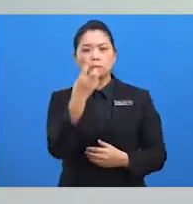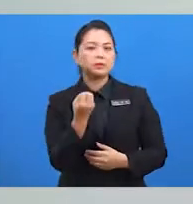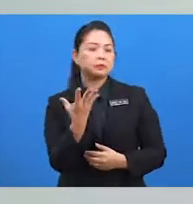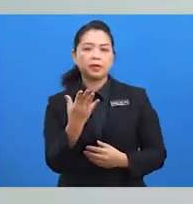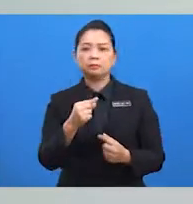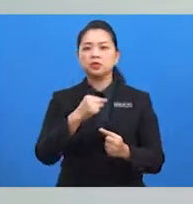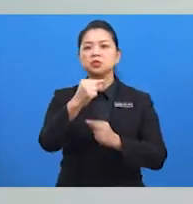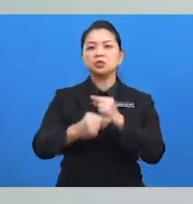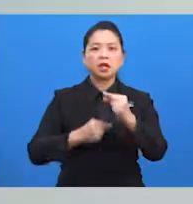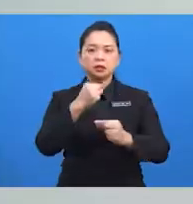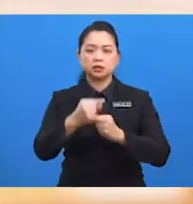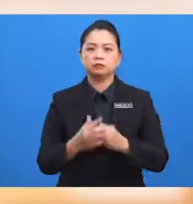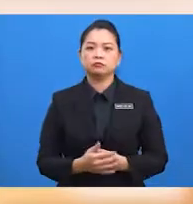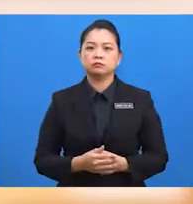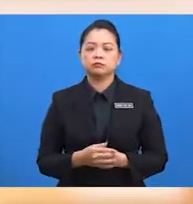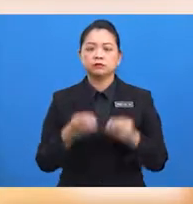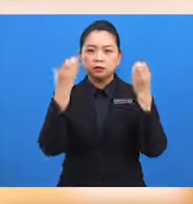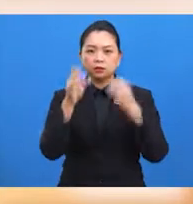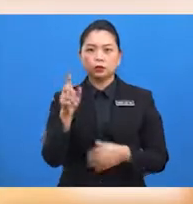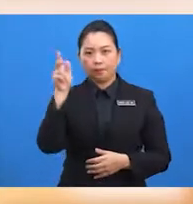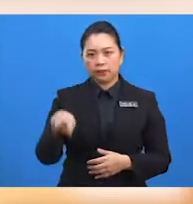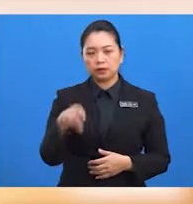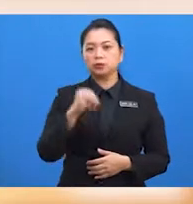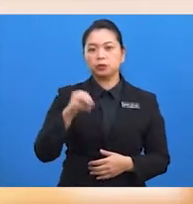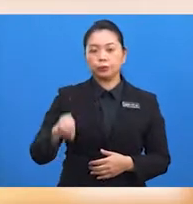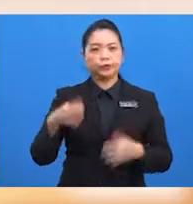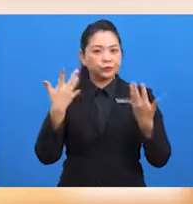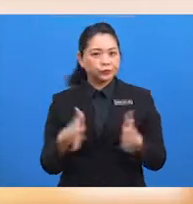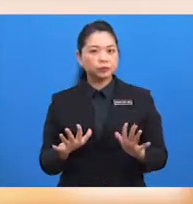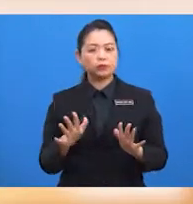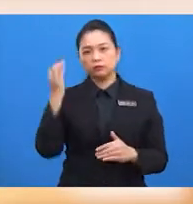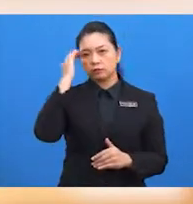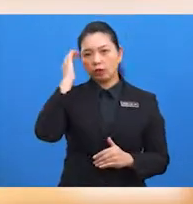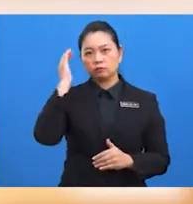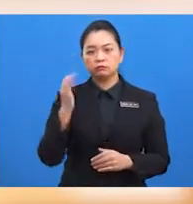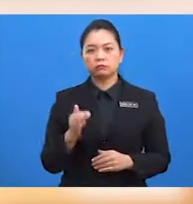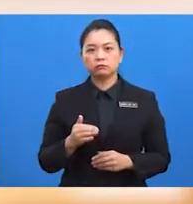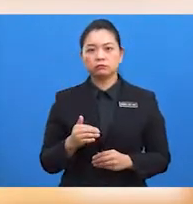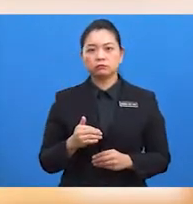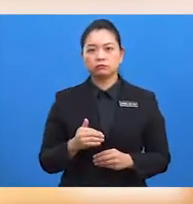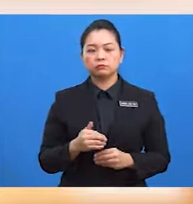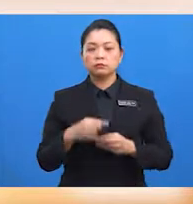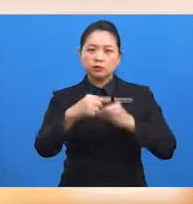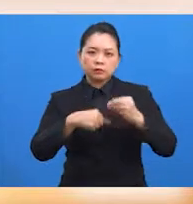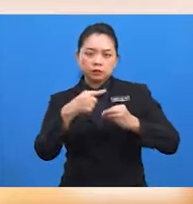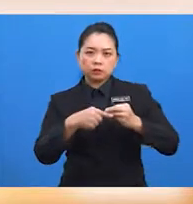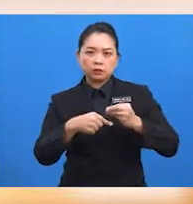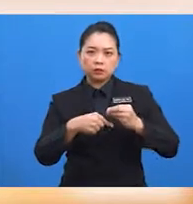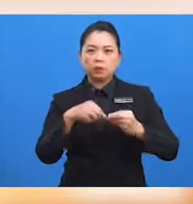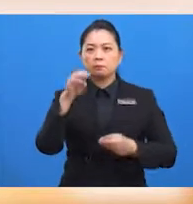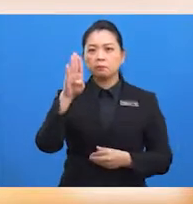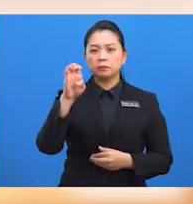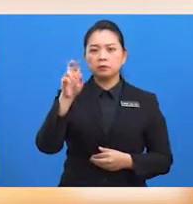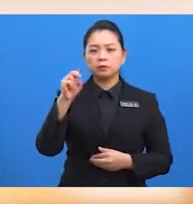staff jago pasti murid telah mengetahui tentang bencana